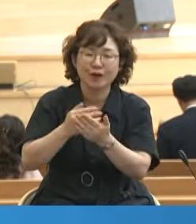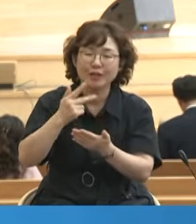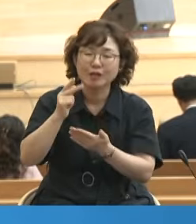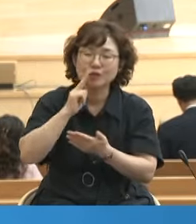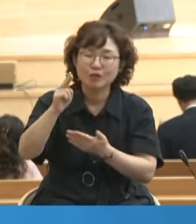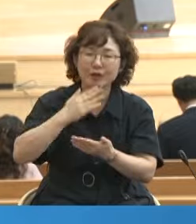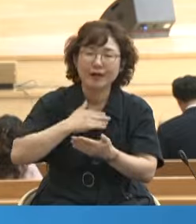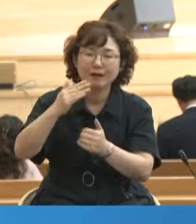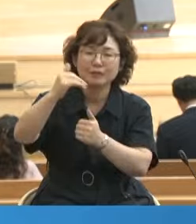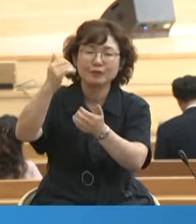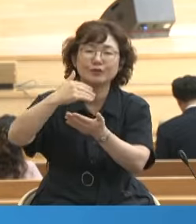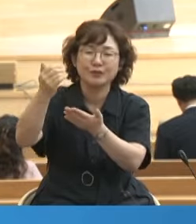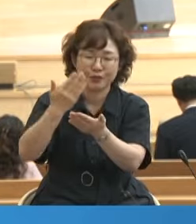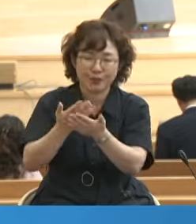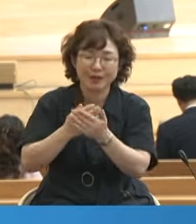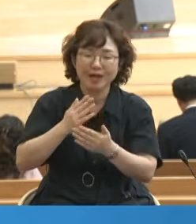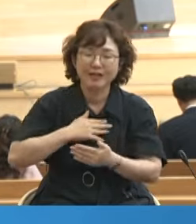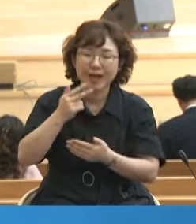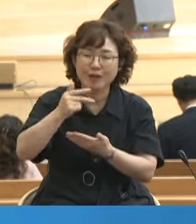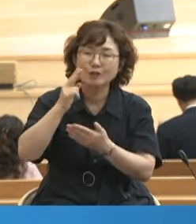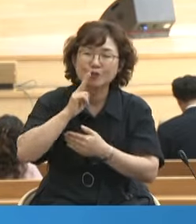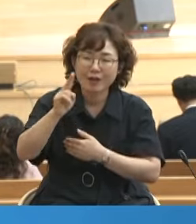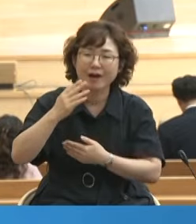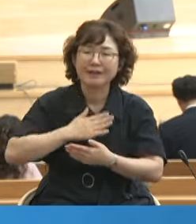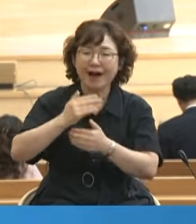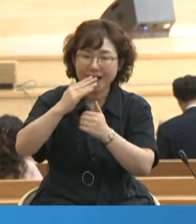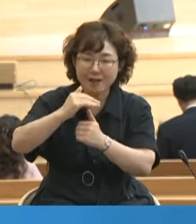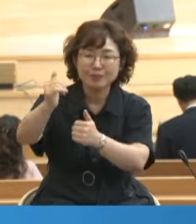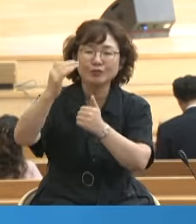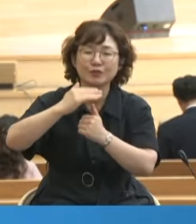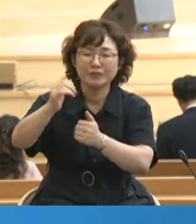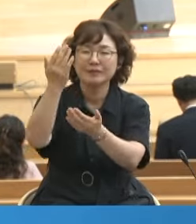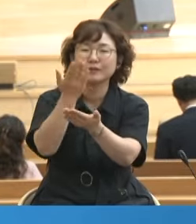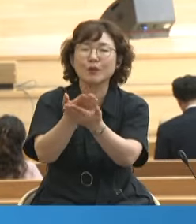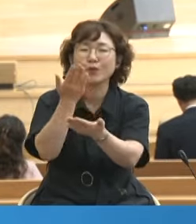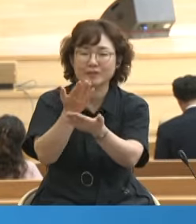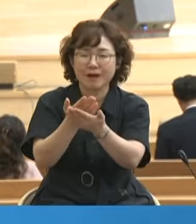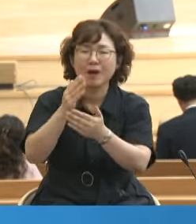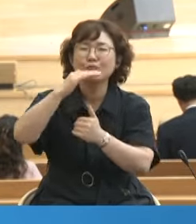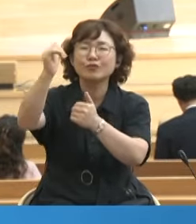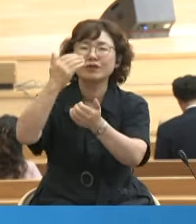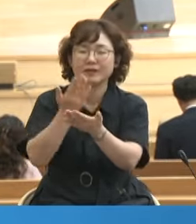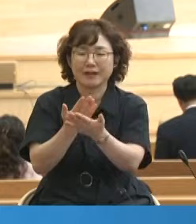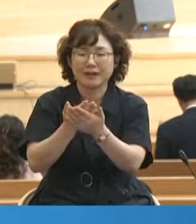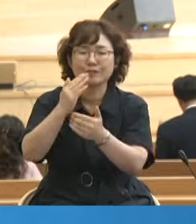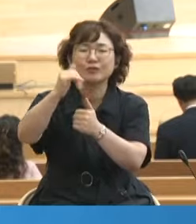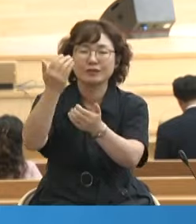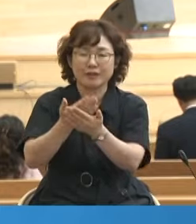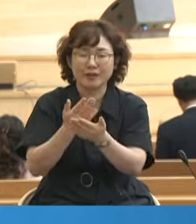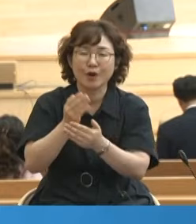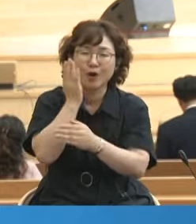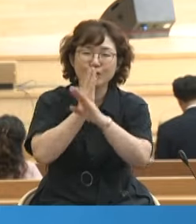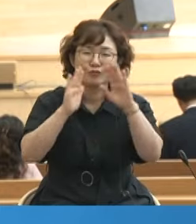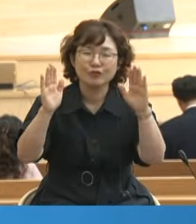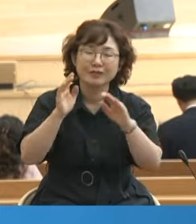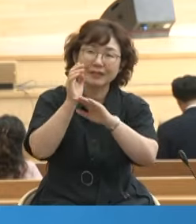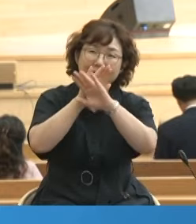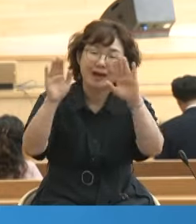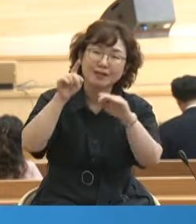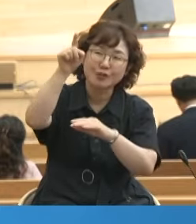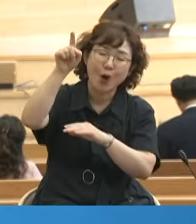부르소서. 내 주여 내 주여 날 부르소서. 불러달라고. 푸른 하늘